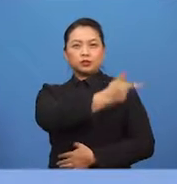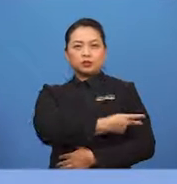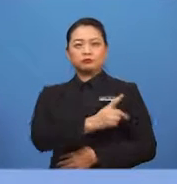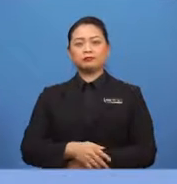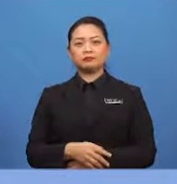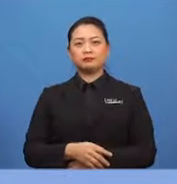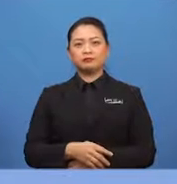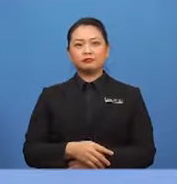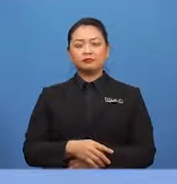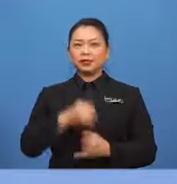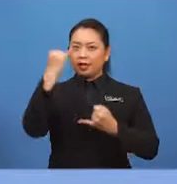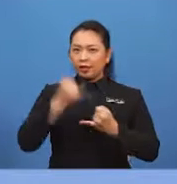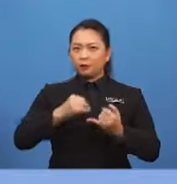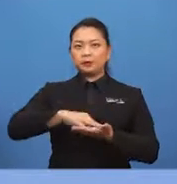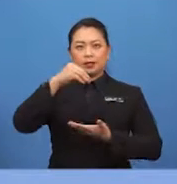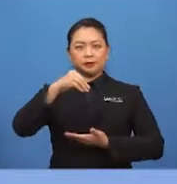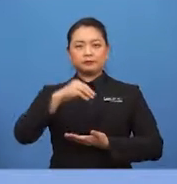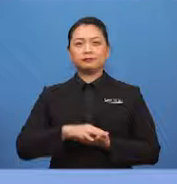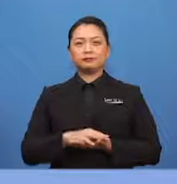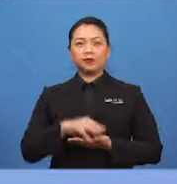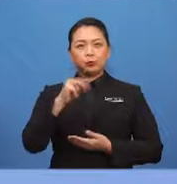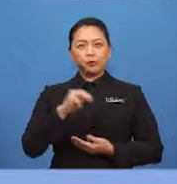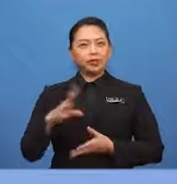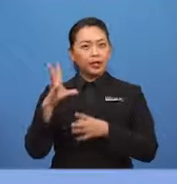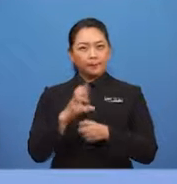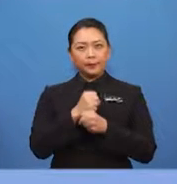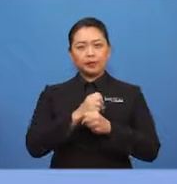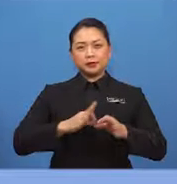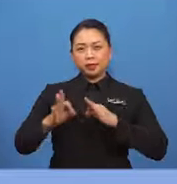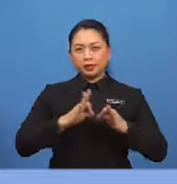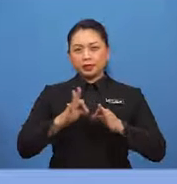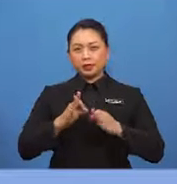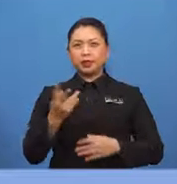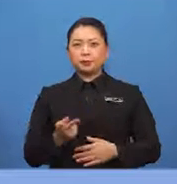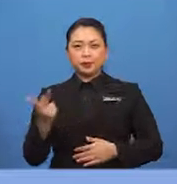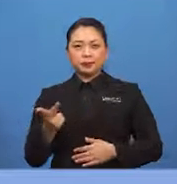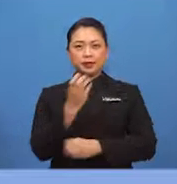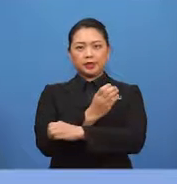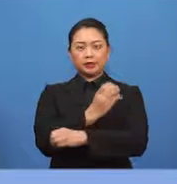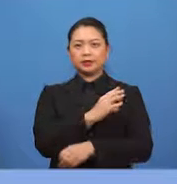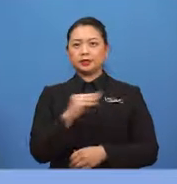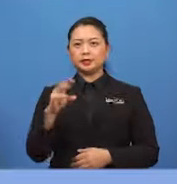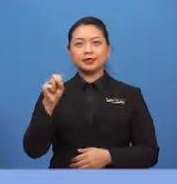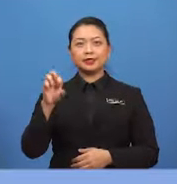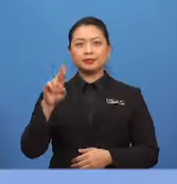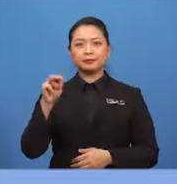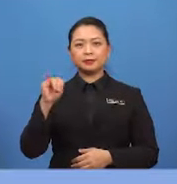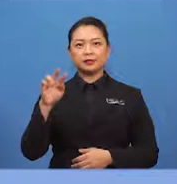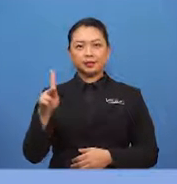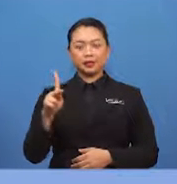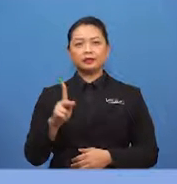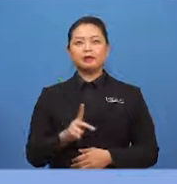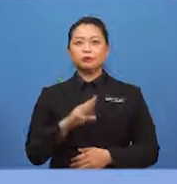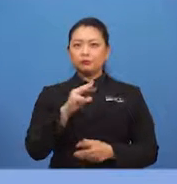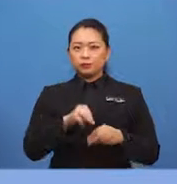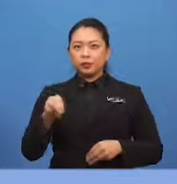iaitu pada akhir pembelajaran, murid dapat menerangkan komponen kaca dan seramik. Murid juga